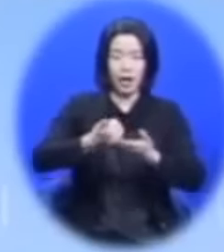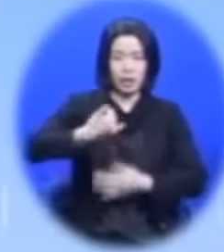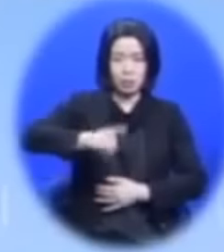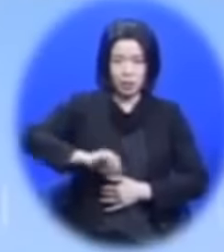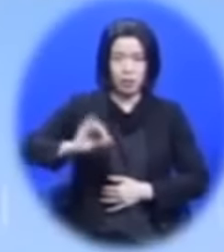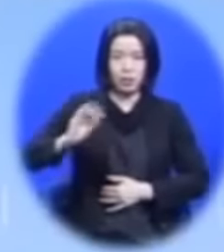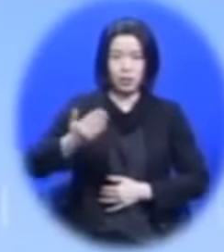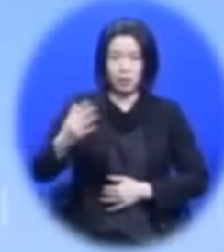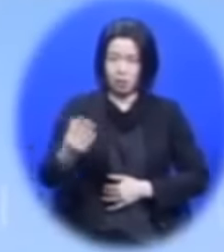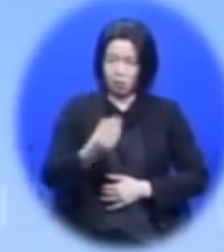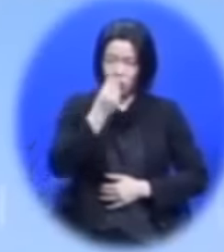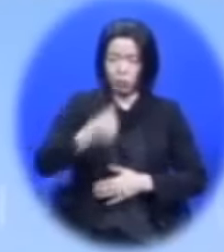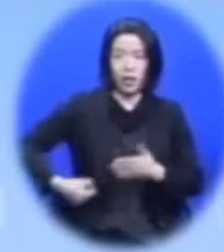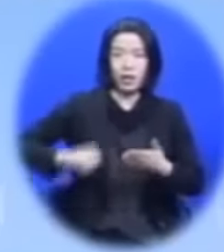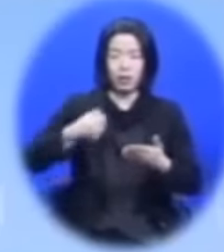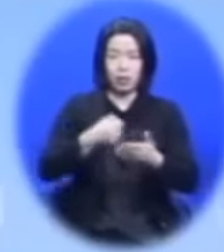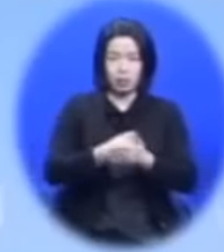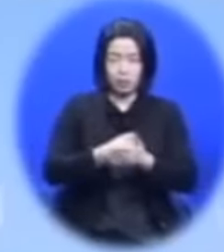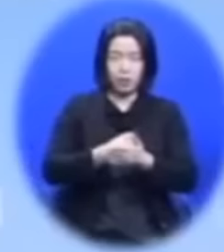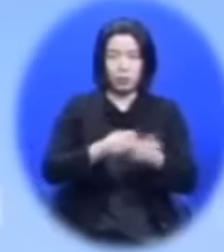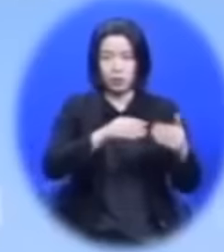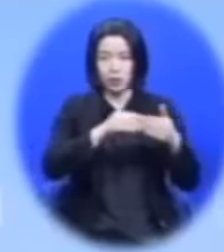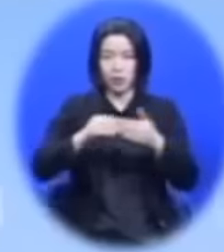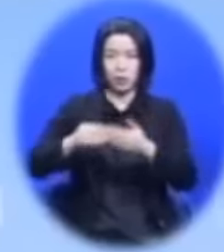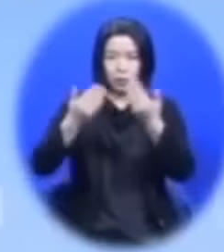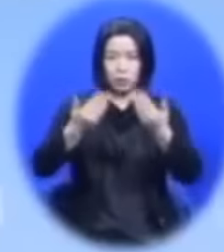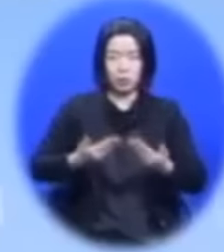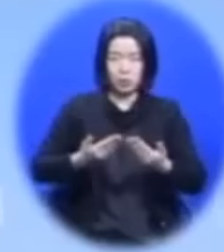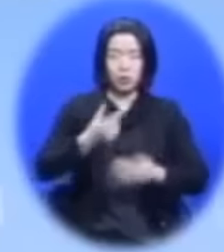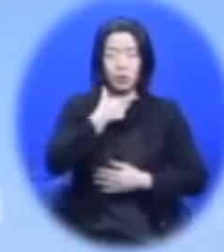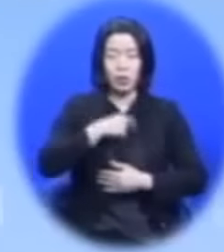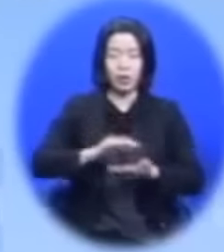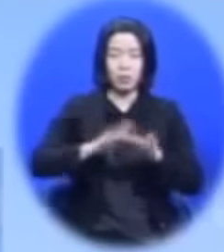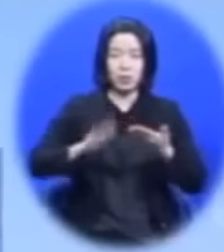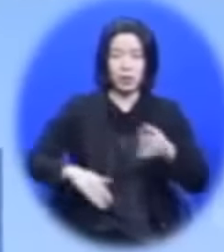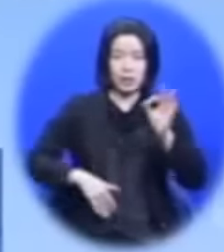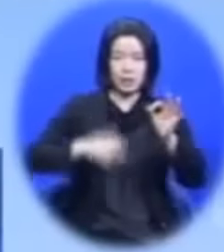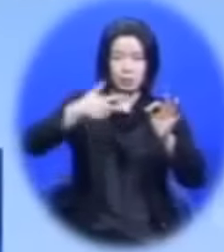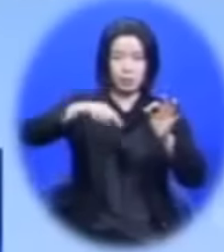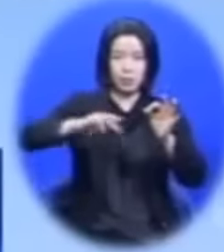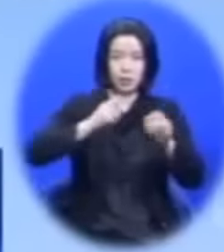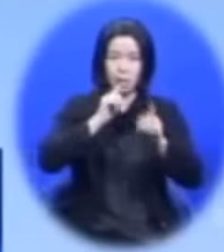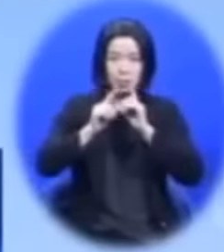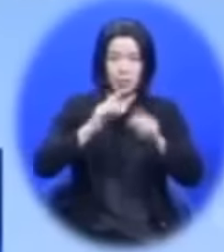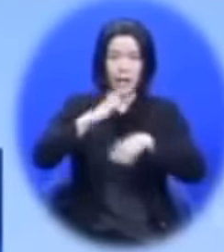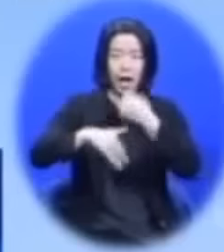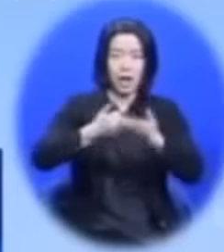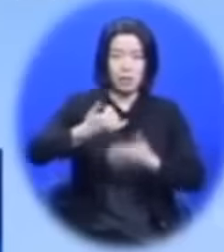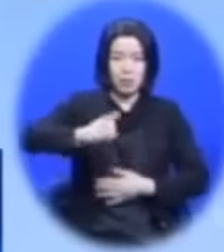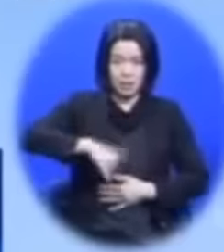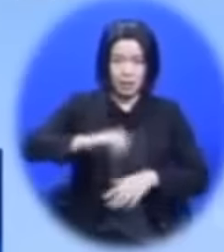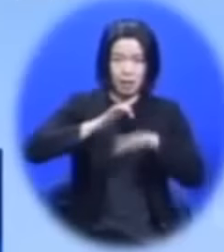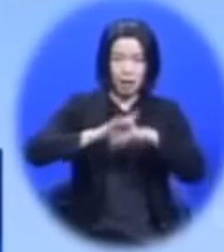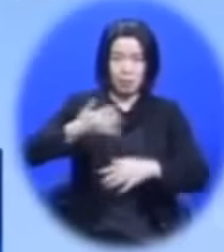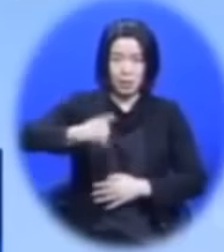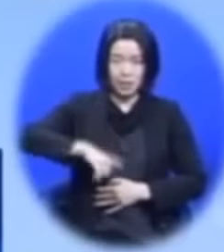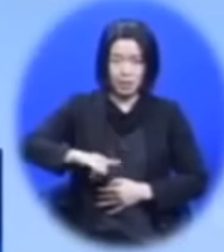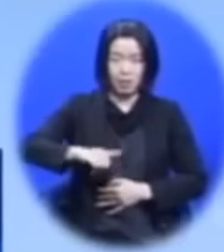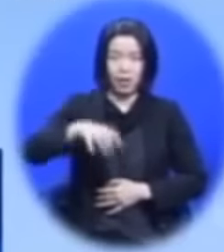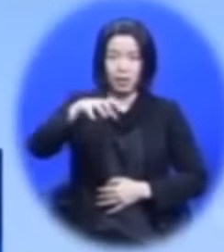되는 거룩한 결단으로 인도해 주시기를 원합니다. 10절 말씀에 보면 하나님의 자녀와 악마의